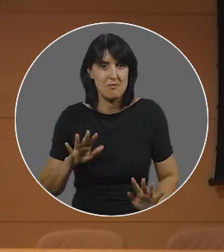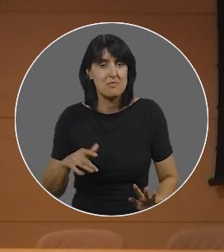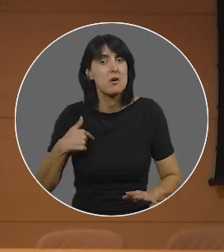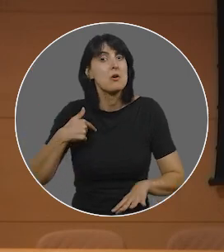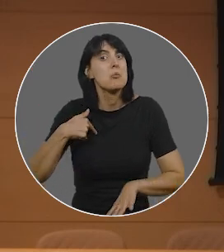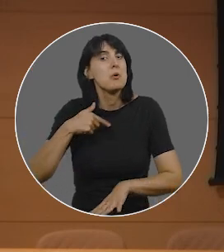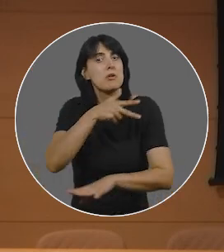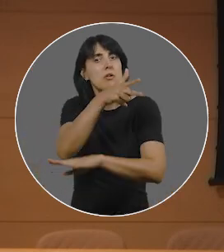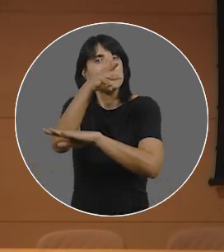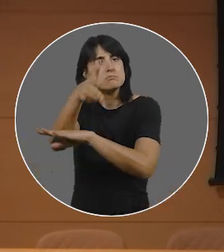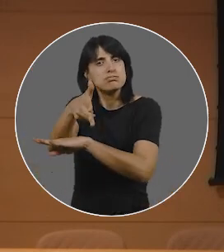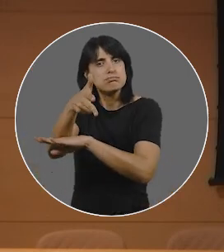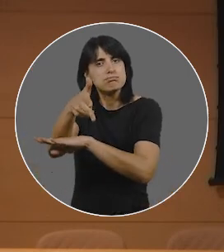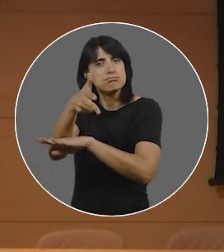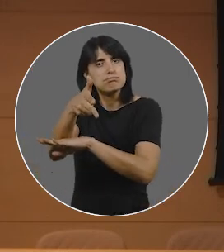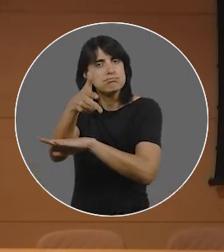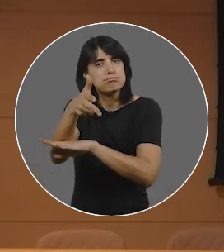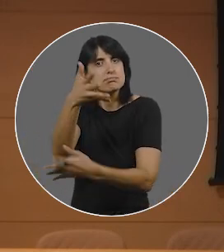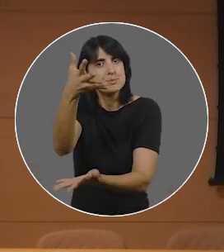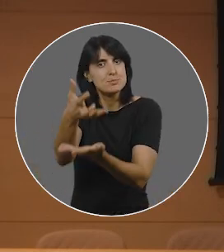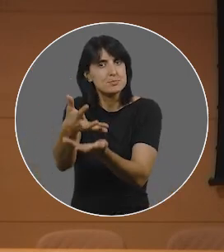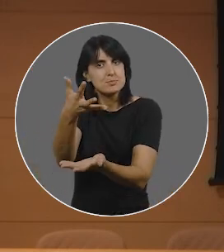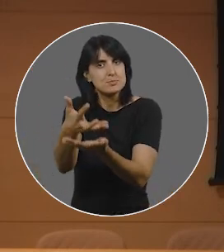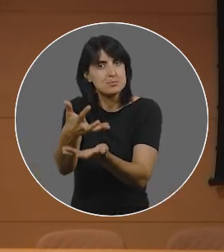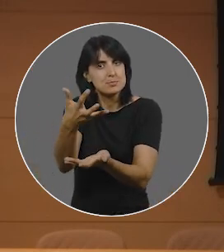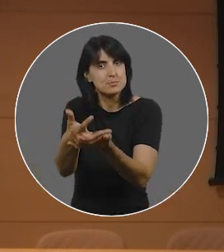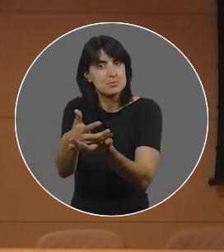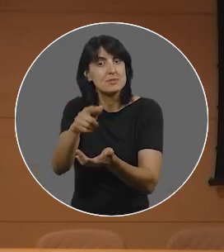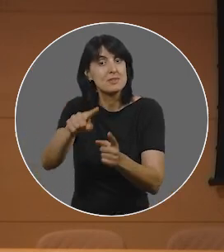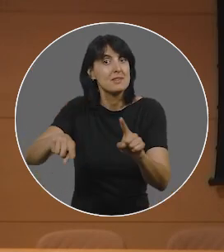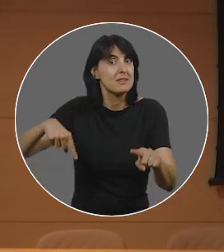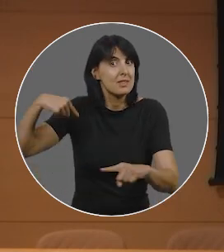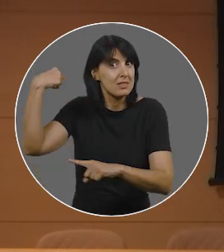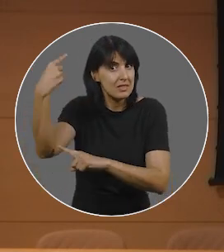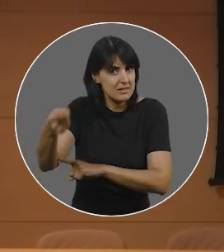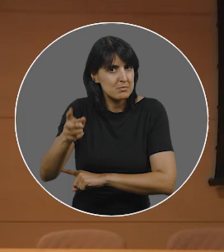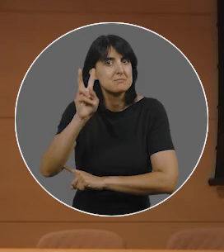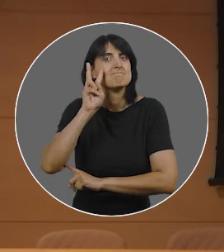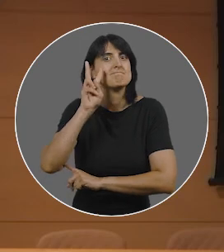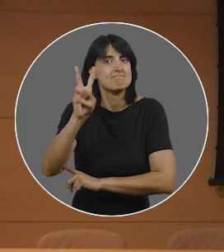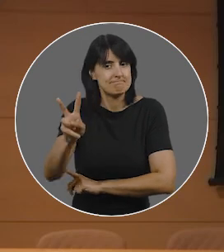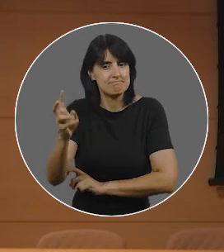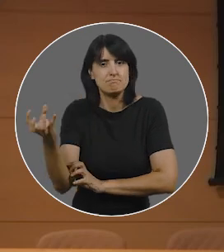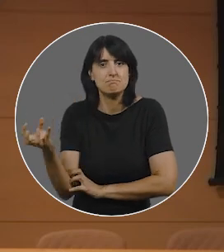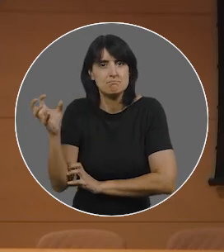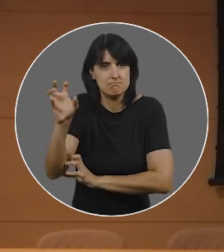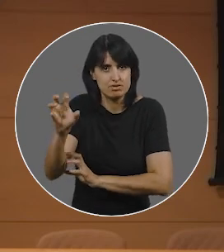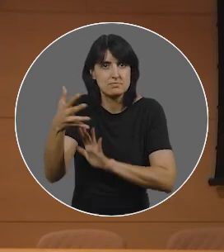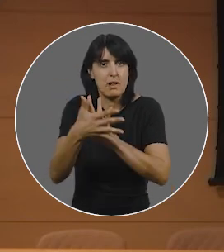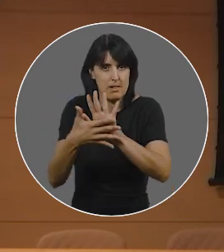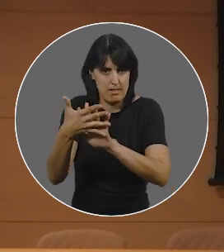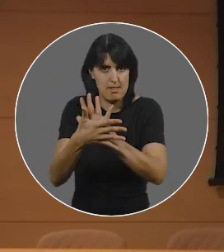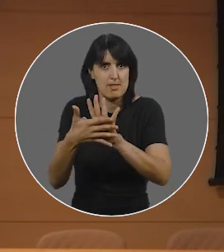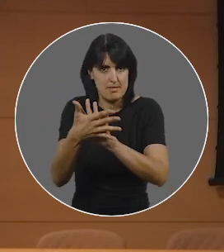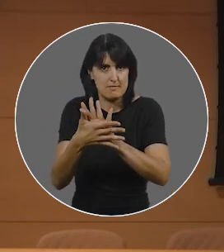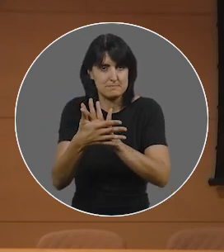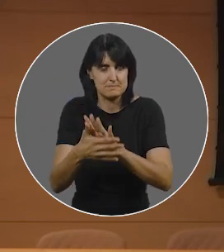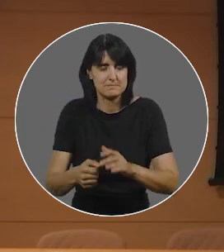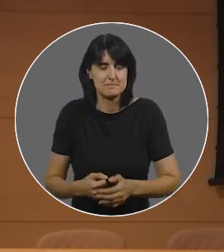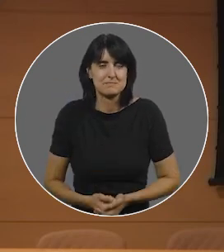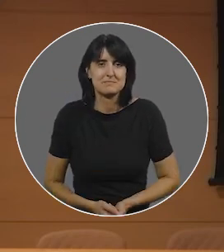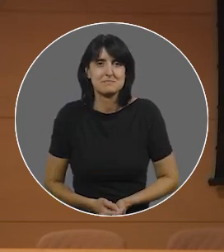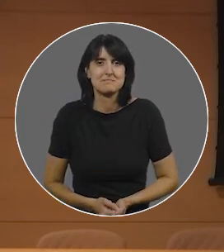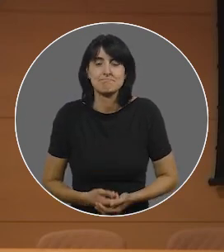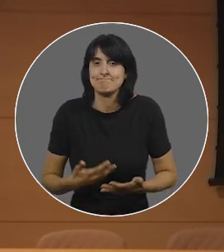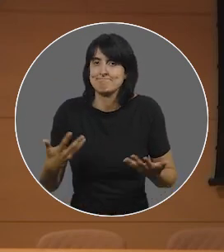però com que s'està fent en streaming, sí que es grava la sessió i després la podreu veure també en llenguatge de